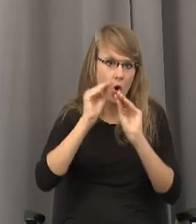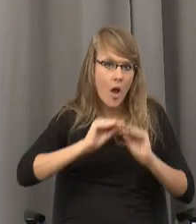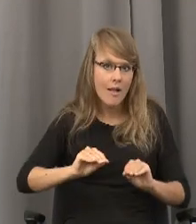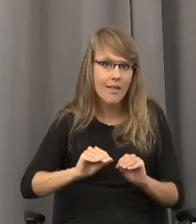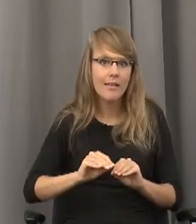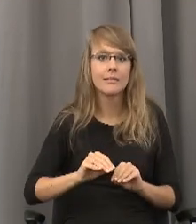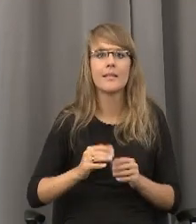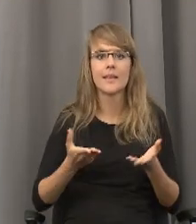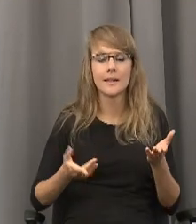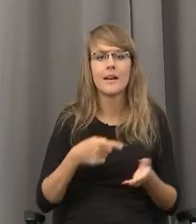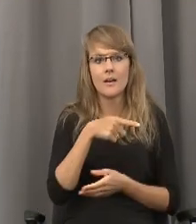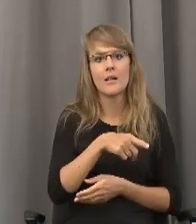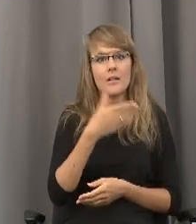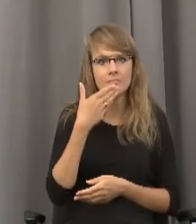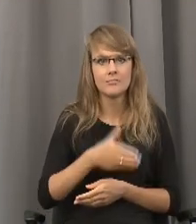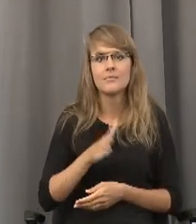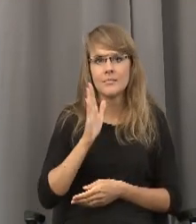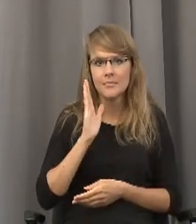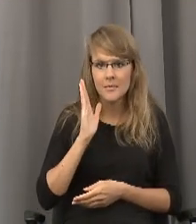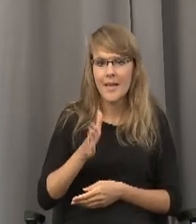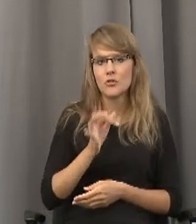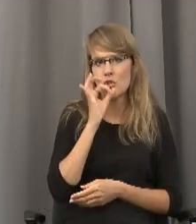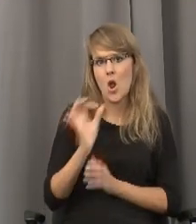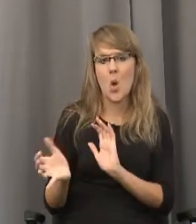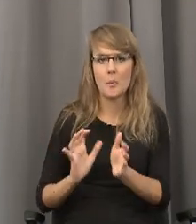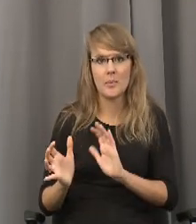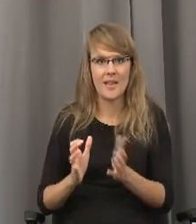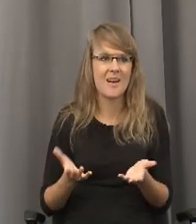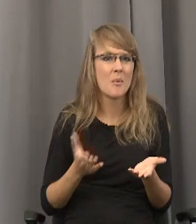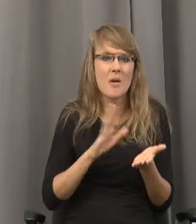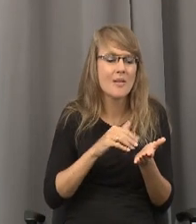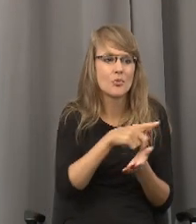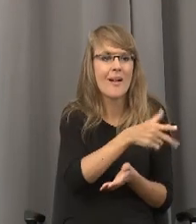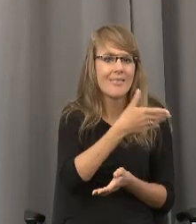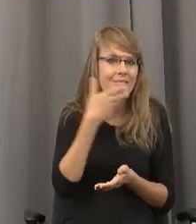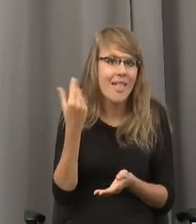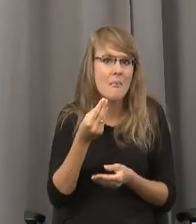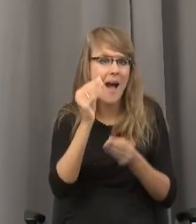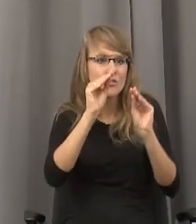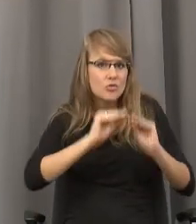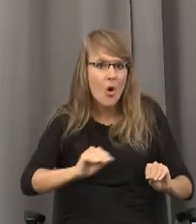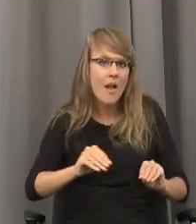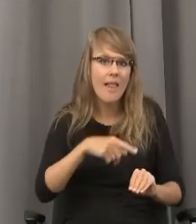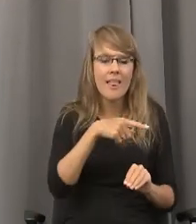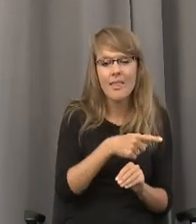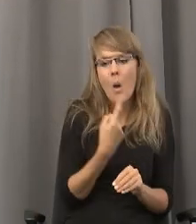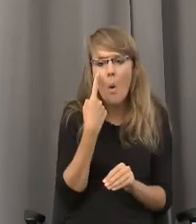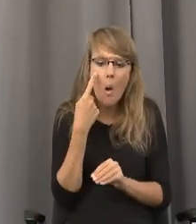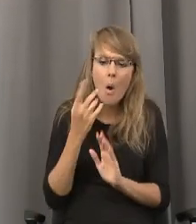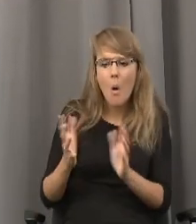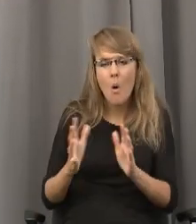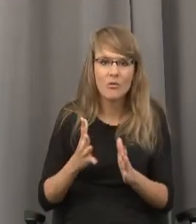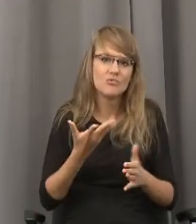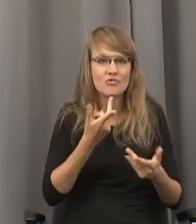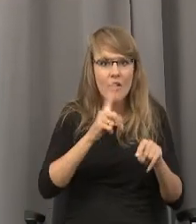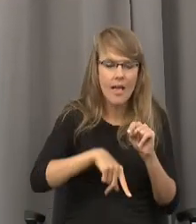straty wynikające z opieki sprawowanej w sposób intuicyjny przez przeszkolonych opiekunów. Podsumowując, mam nadzieję, że głos Najwyższej